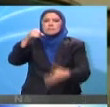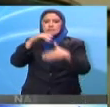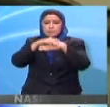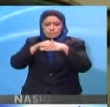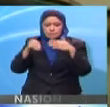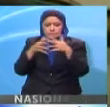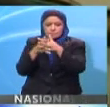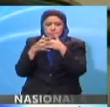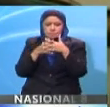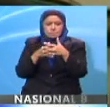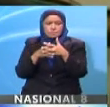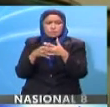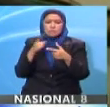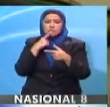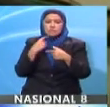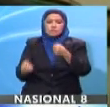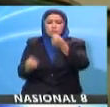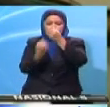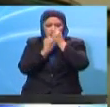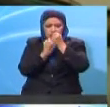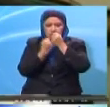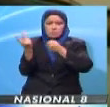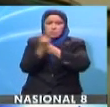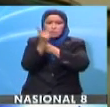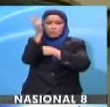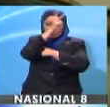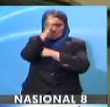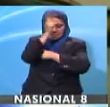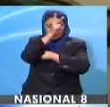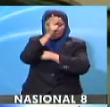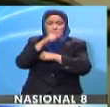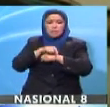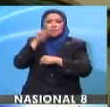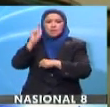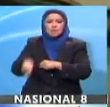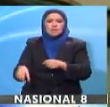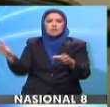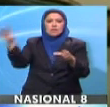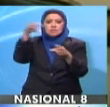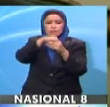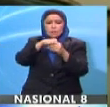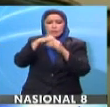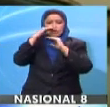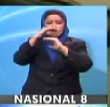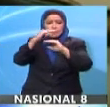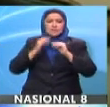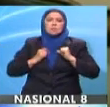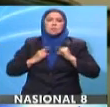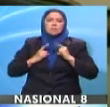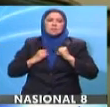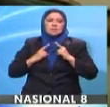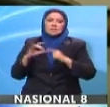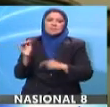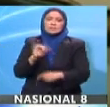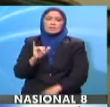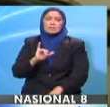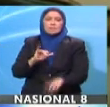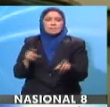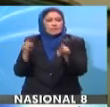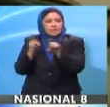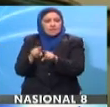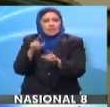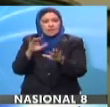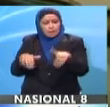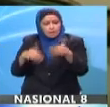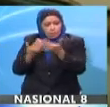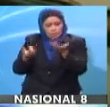a kedua-dua kerajaan a dia perlu penglibatan di peringkat swasta macam mana yang berlaku di banyak